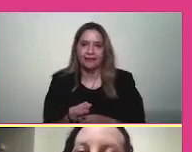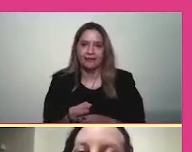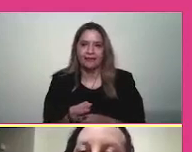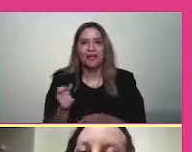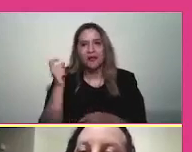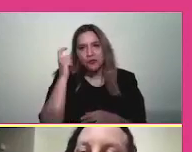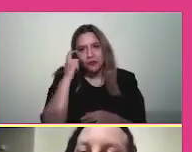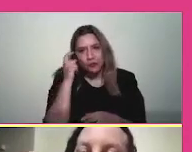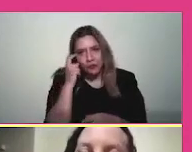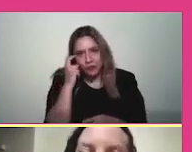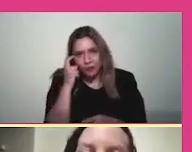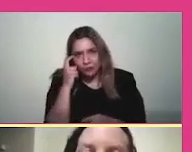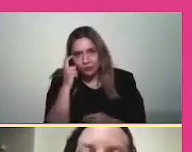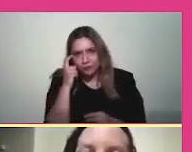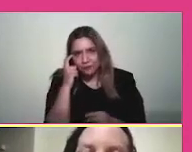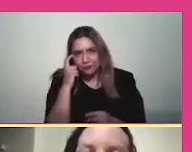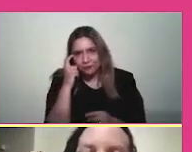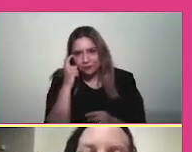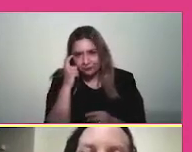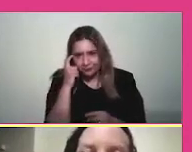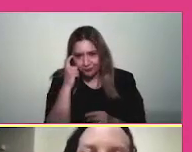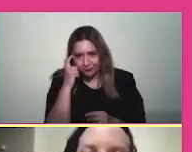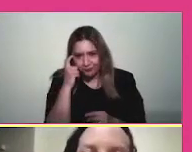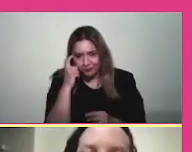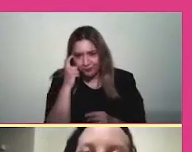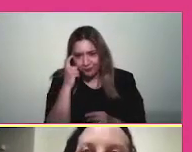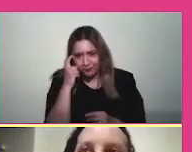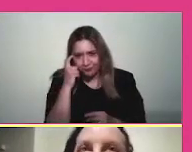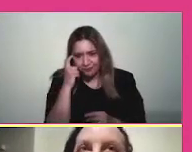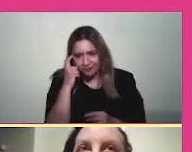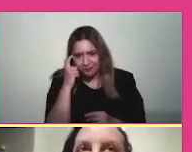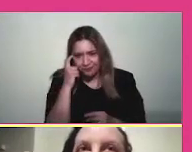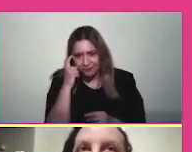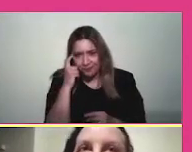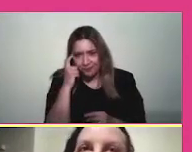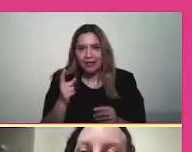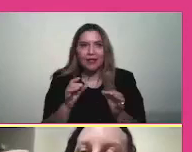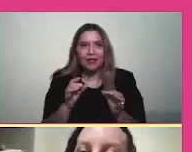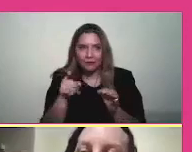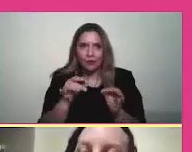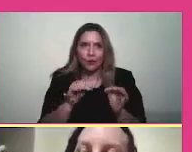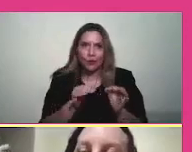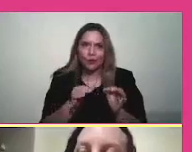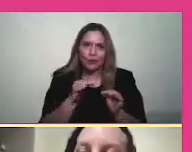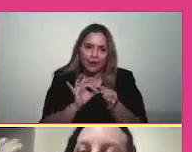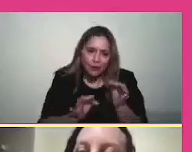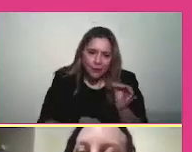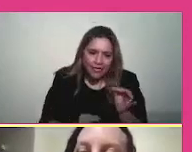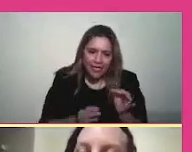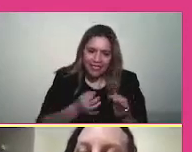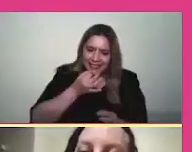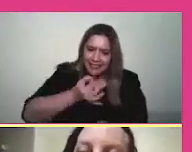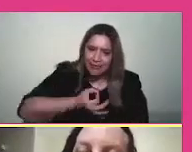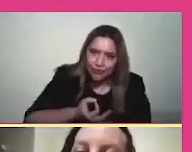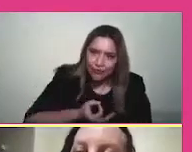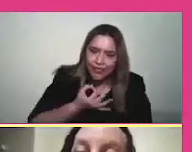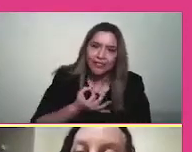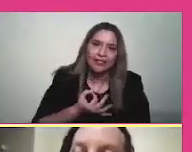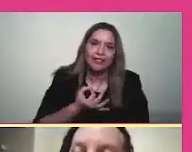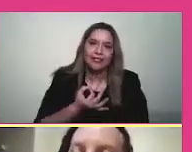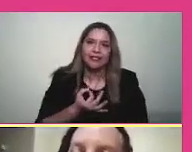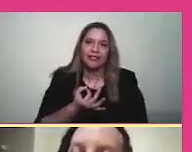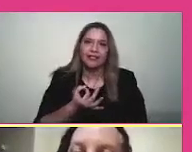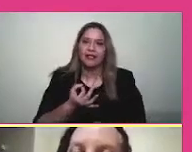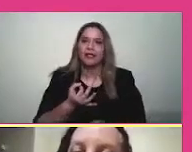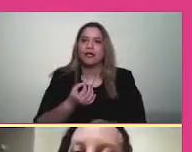τέτοια, πώς να το πω, δεν θα την έλεγα λεπτομέρεια, θα έλεγα κάθε τέτοια συμβουλή προς οργανισμούς